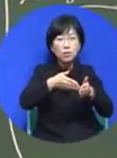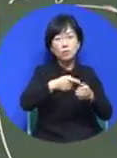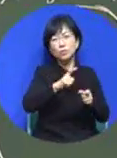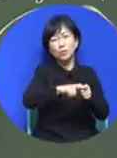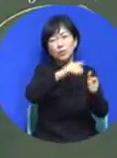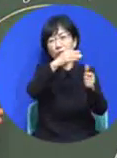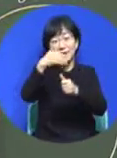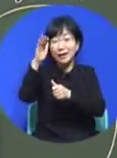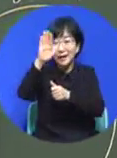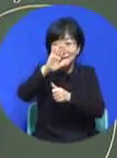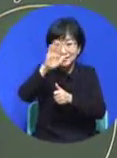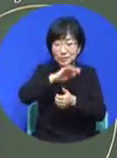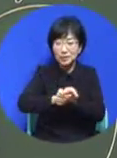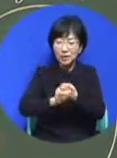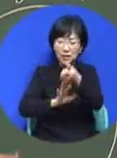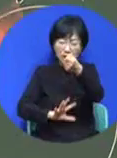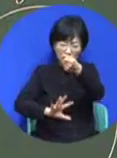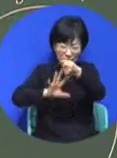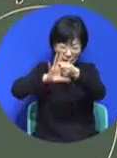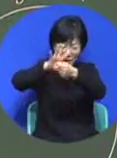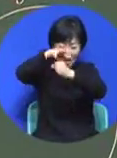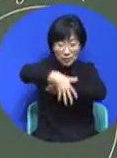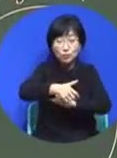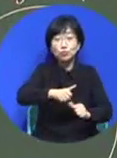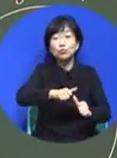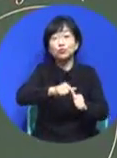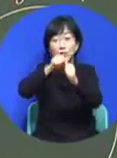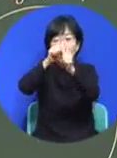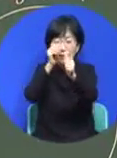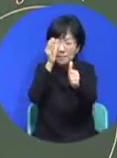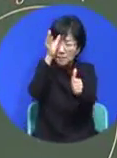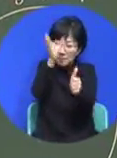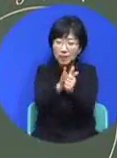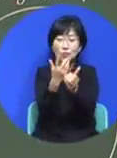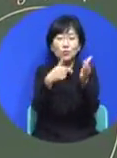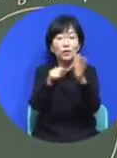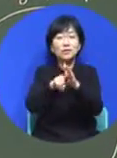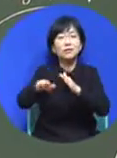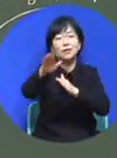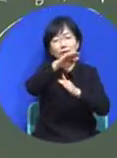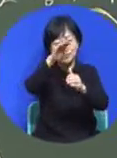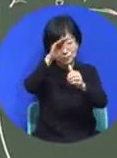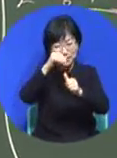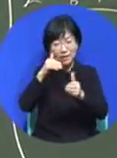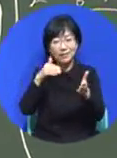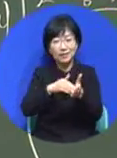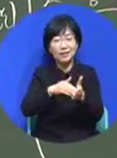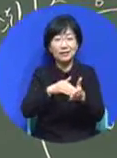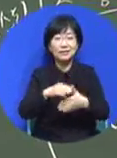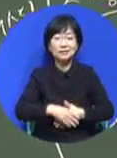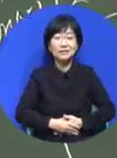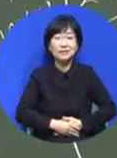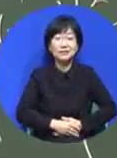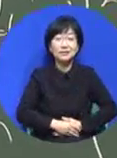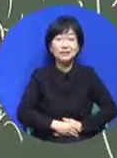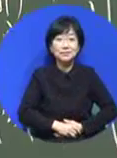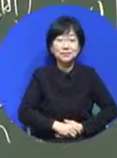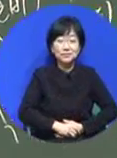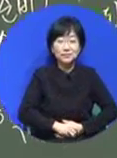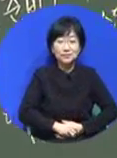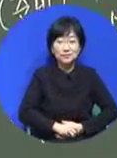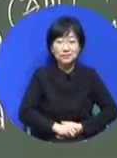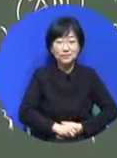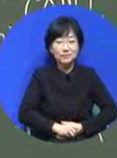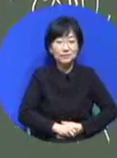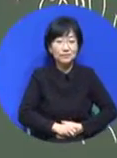말이요. 열방을 살리려고 너를 부르셨다. Remnants, you do not have that identity of just living your life for your own sake, but God has